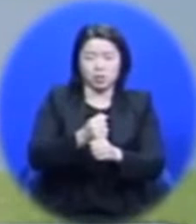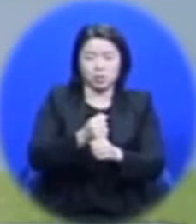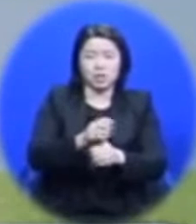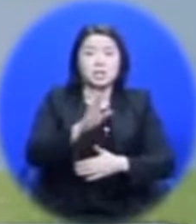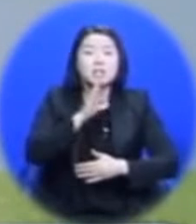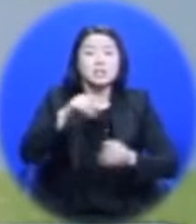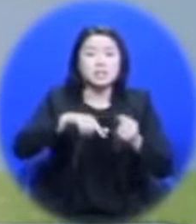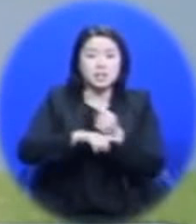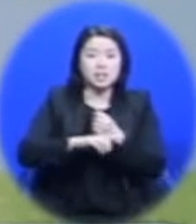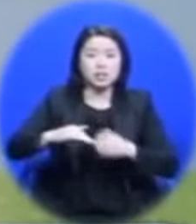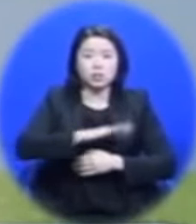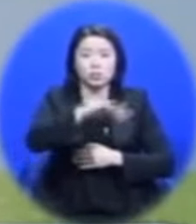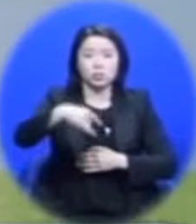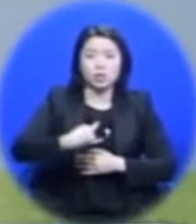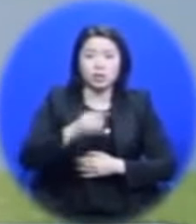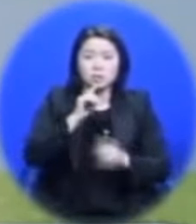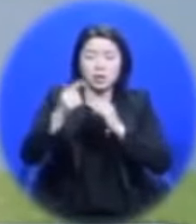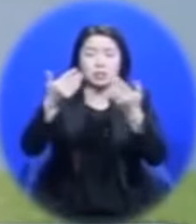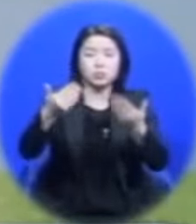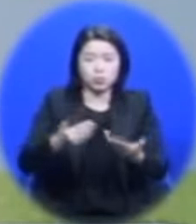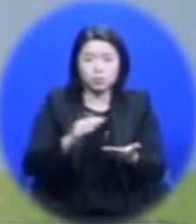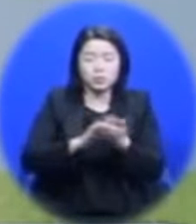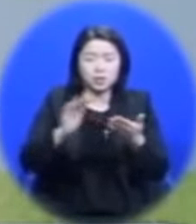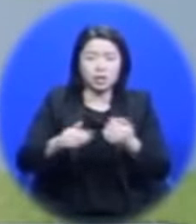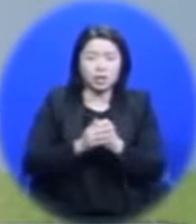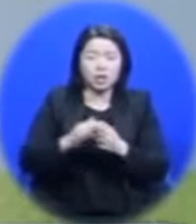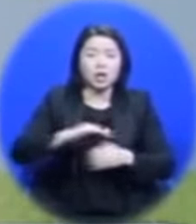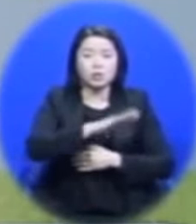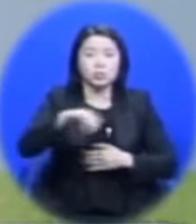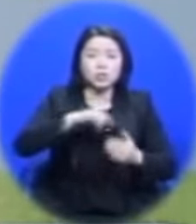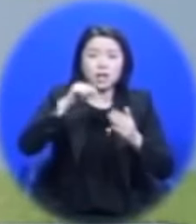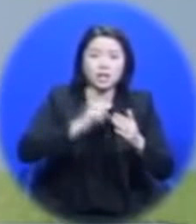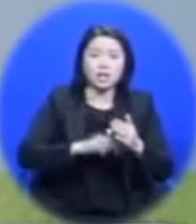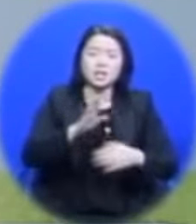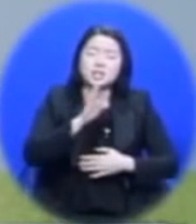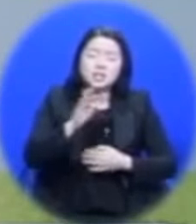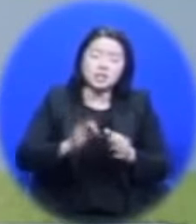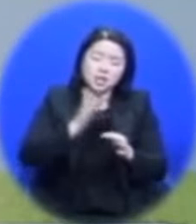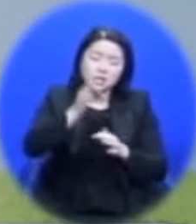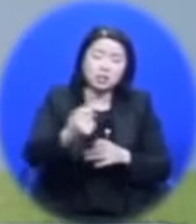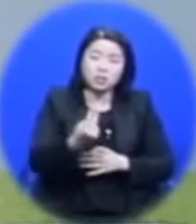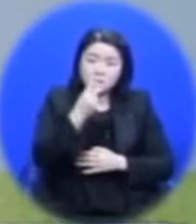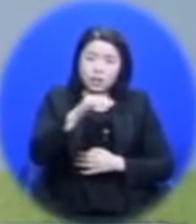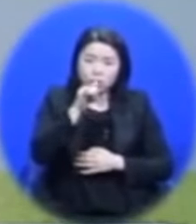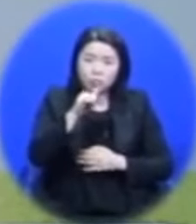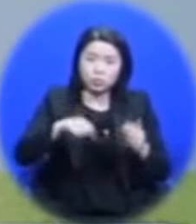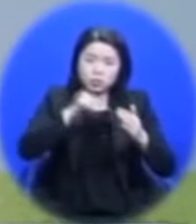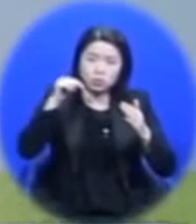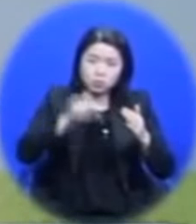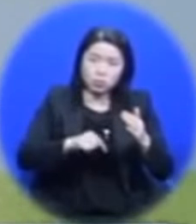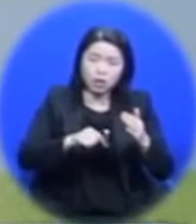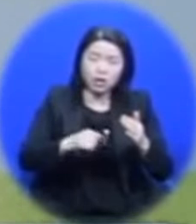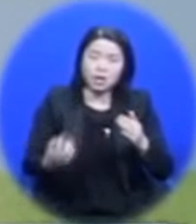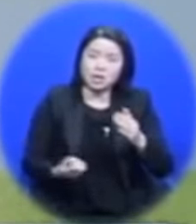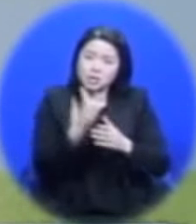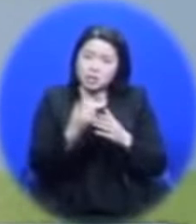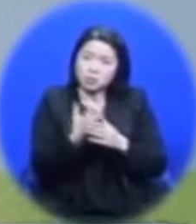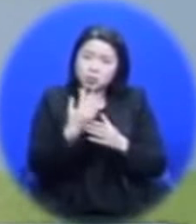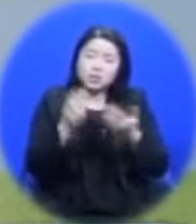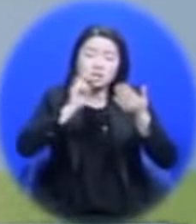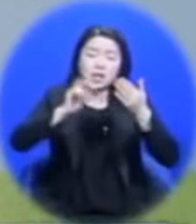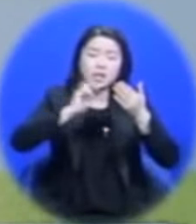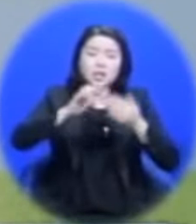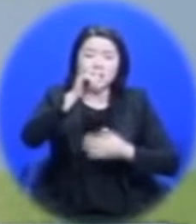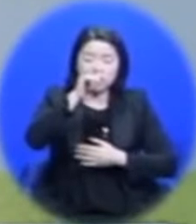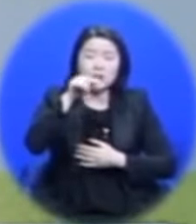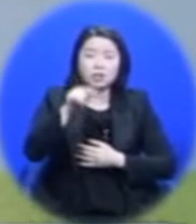진리는 우리에게 말씀해 줍니다. 우리 안에 진짜 영생이 있고 그리고 우리 속에 샘솟는 찬양이 있다는